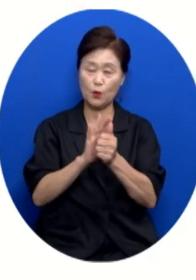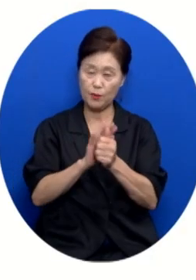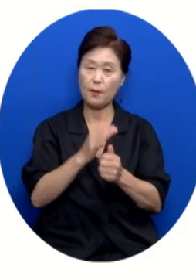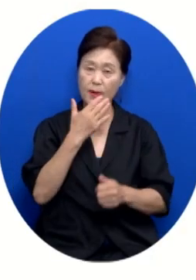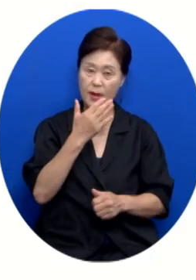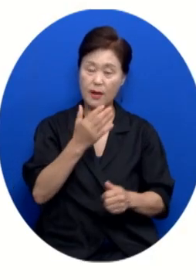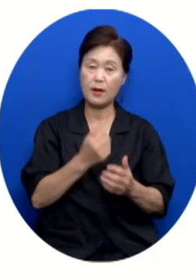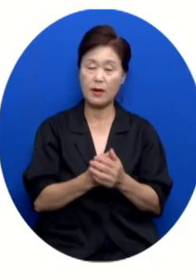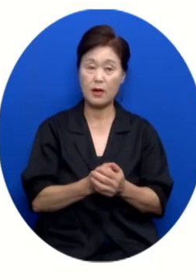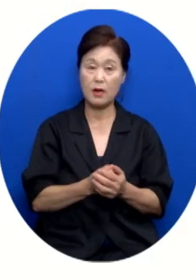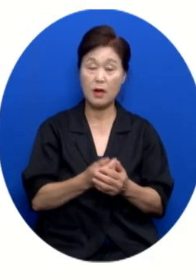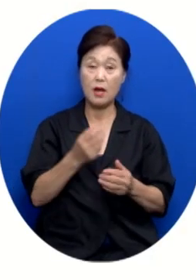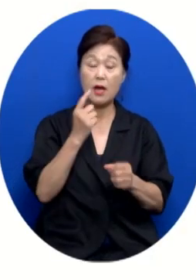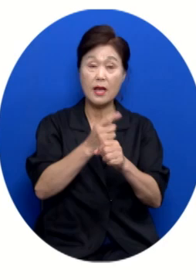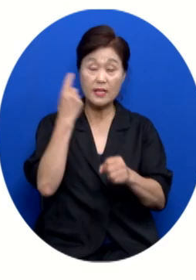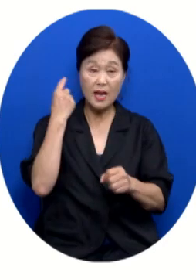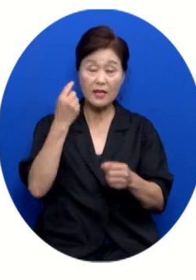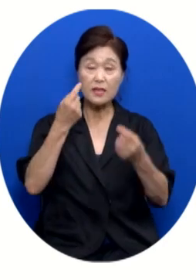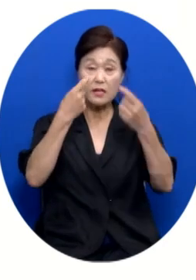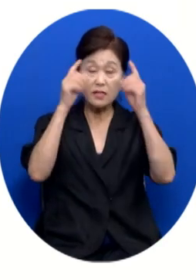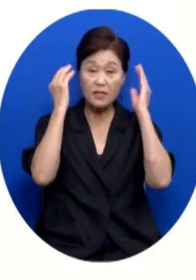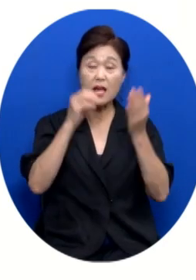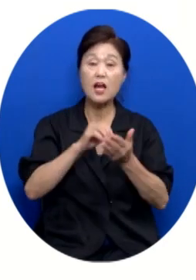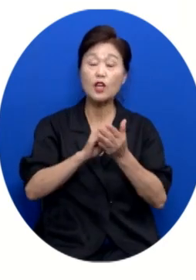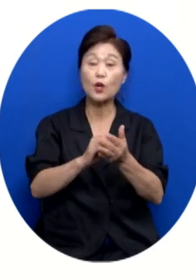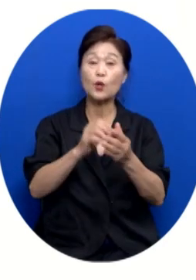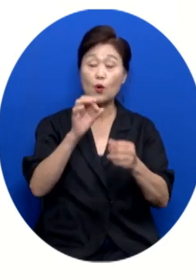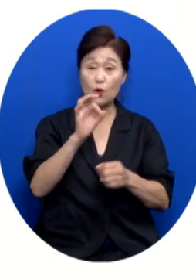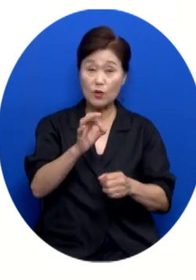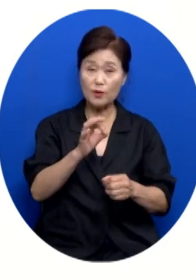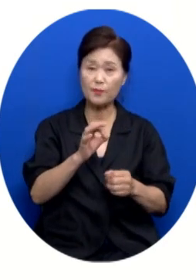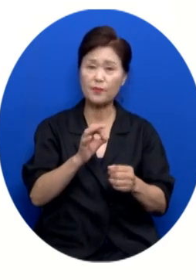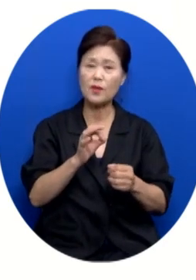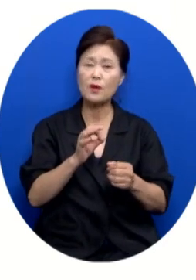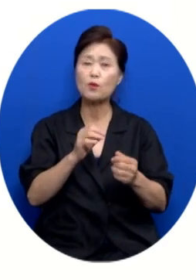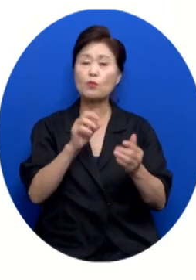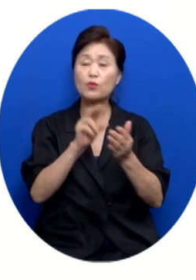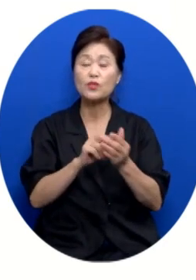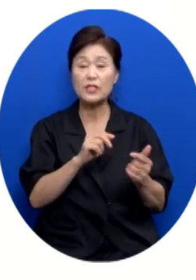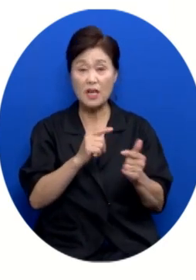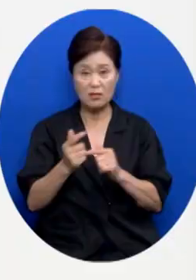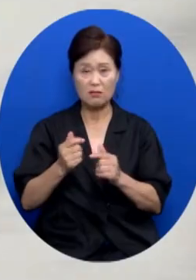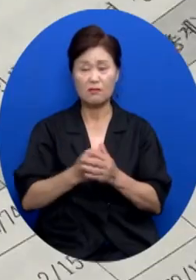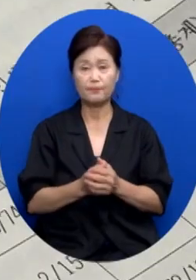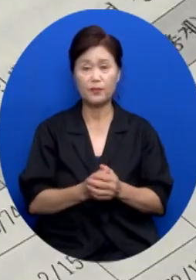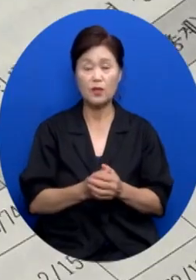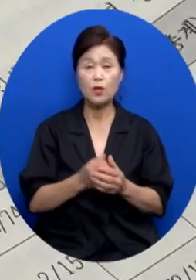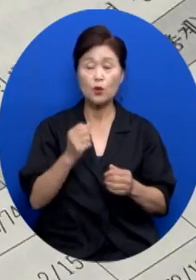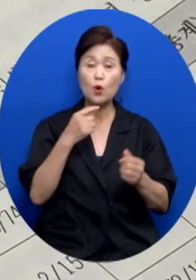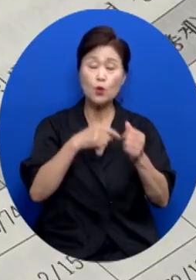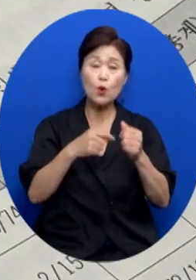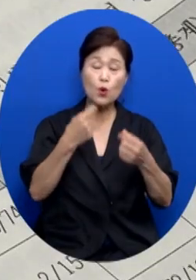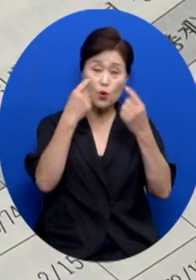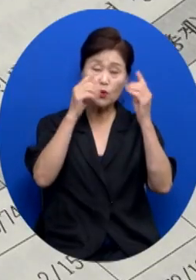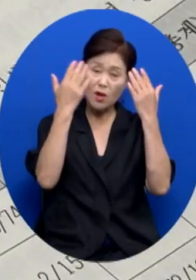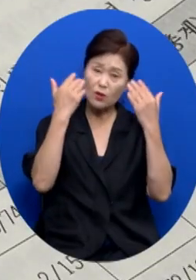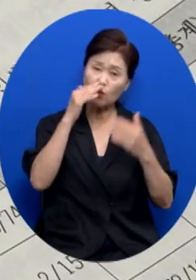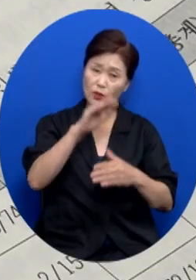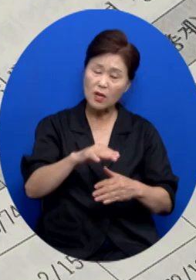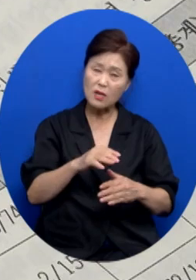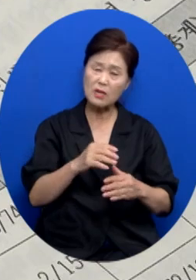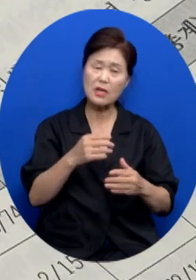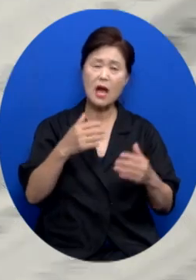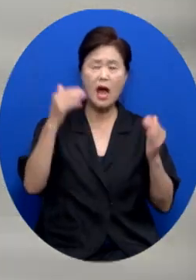지난해 등록금을 인상한 26개 대학 가운데 11곳이 신학대학교인 상황. 교육계에서는 이를